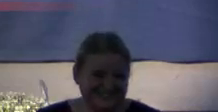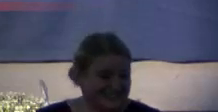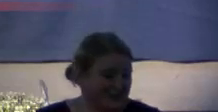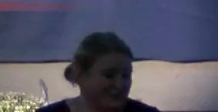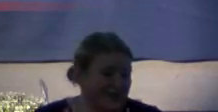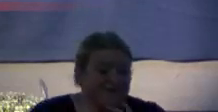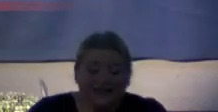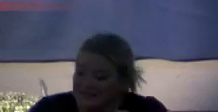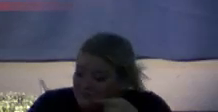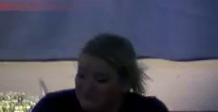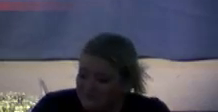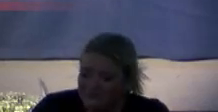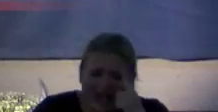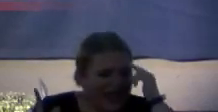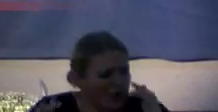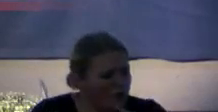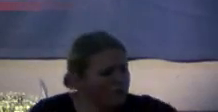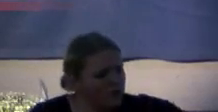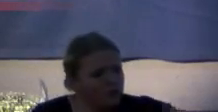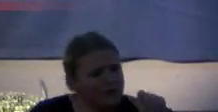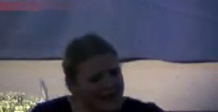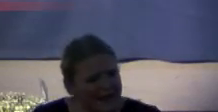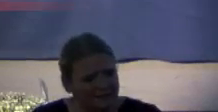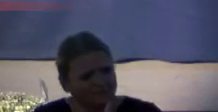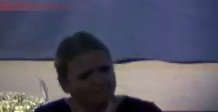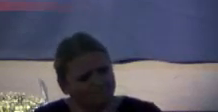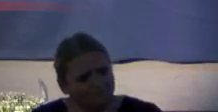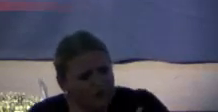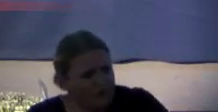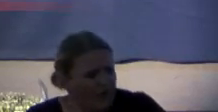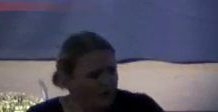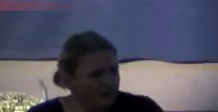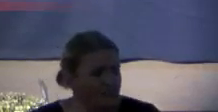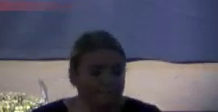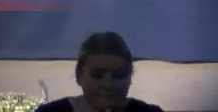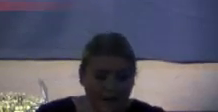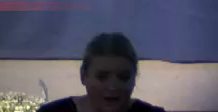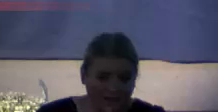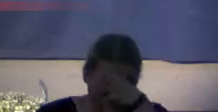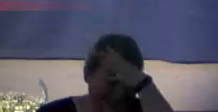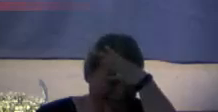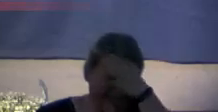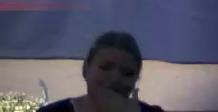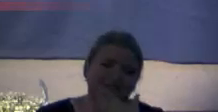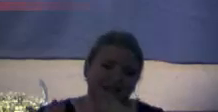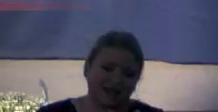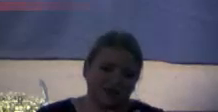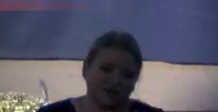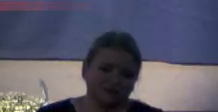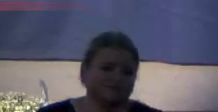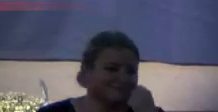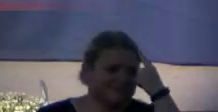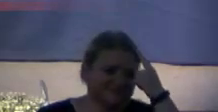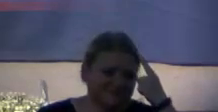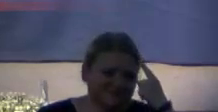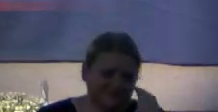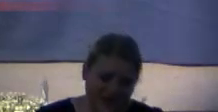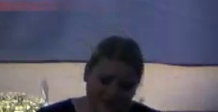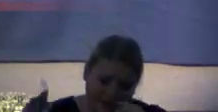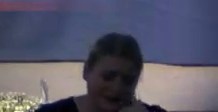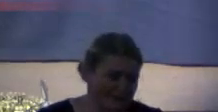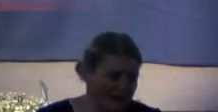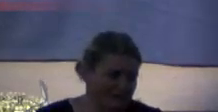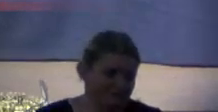said, I hope you guys find a way to speak yourself through your talents. Mom, Dad, I want to say thank you. I know raising me had its moments, but thank